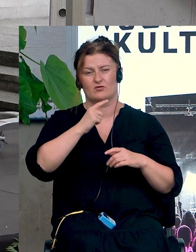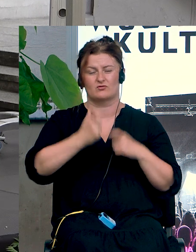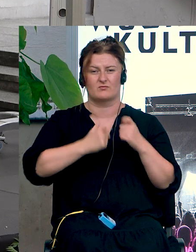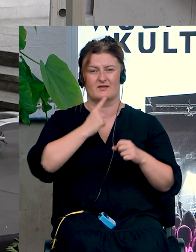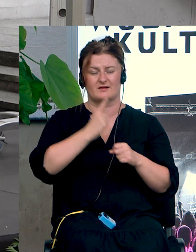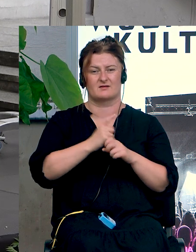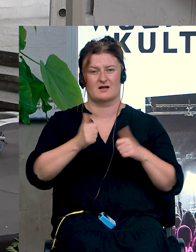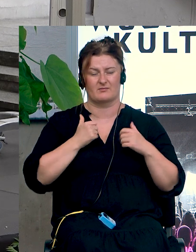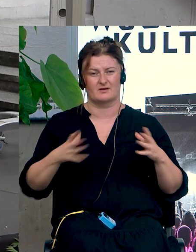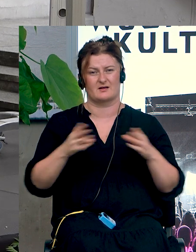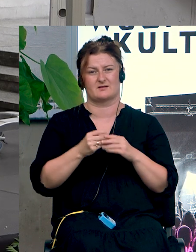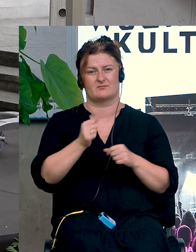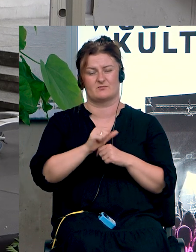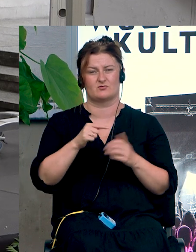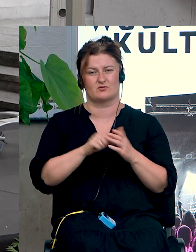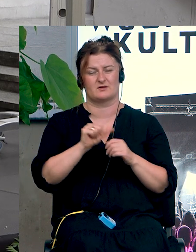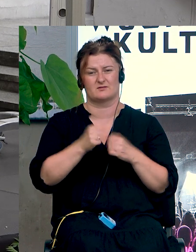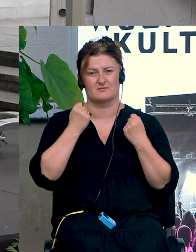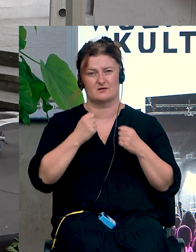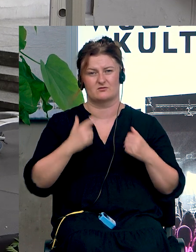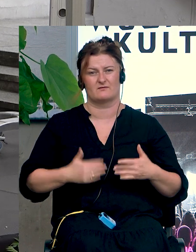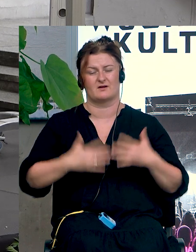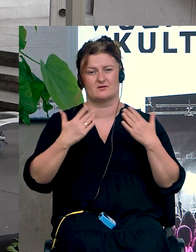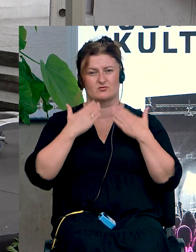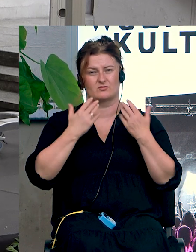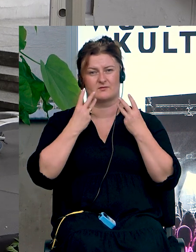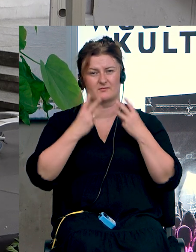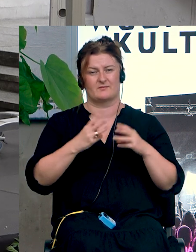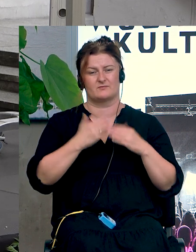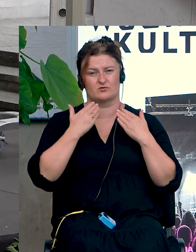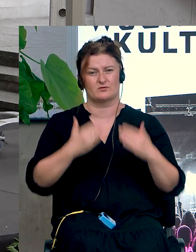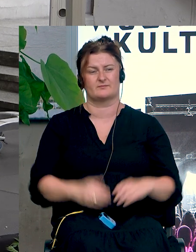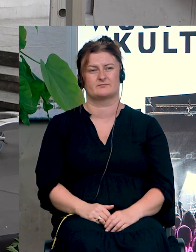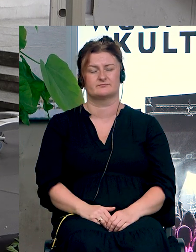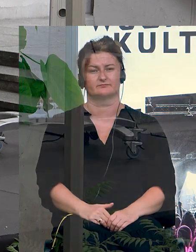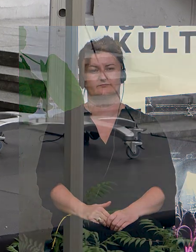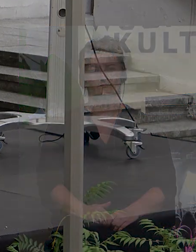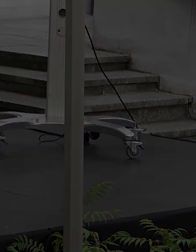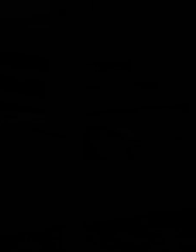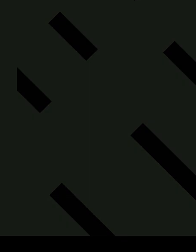Це дуже багато. Спасибі. Бардзо дякуємо. І тобі теж.